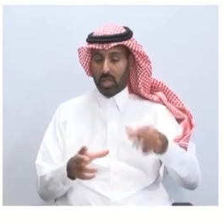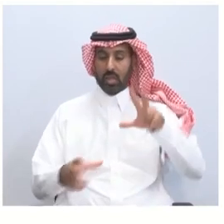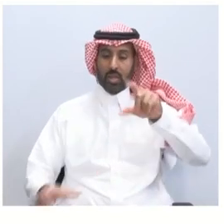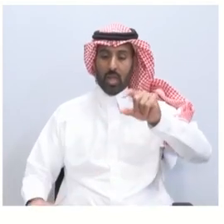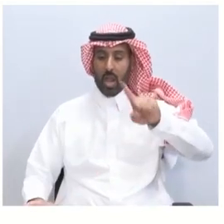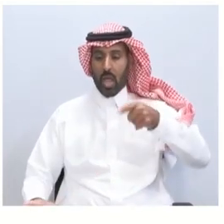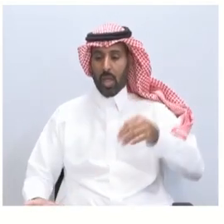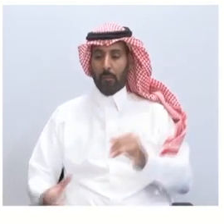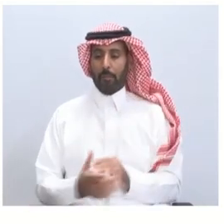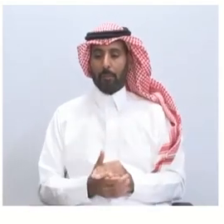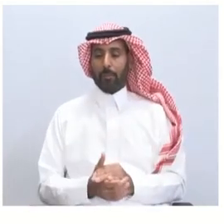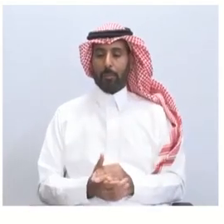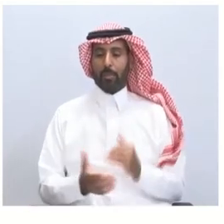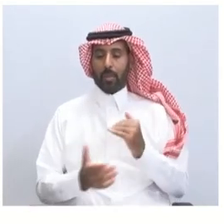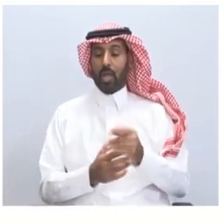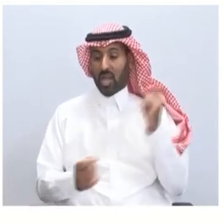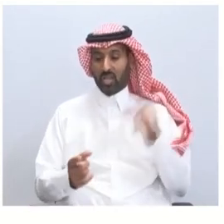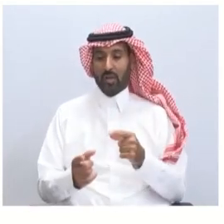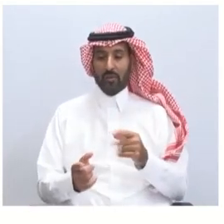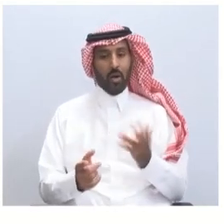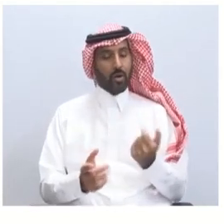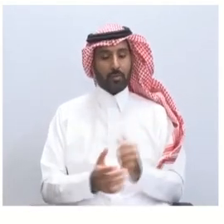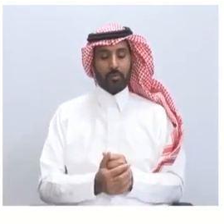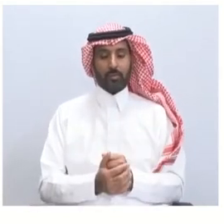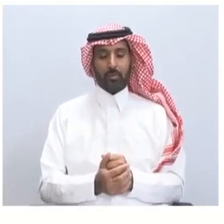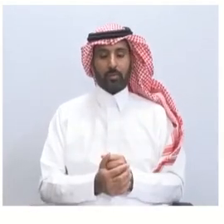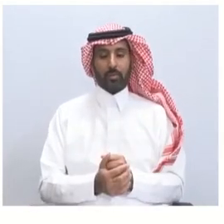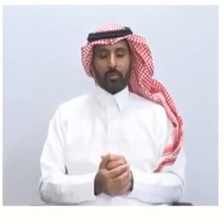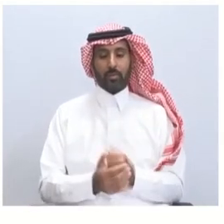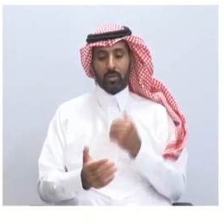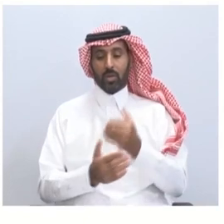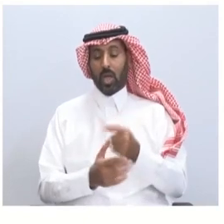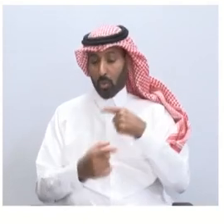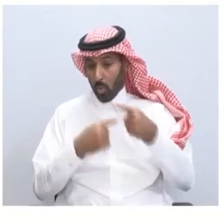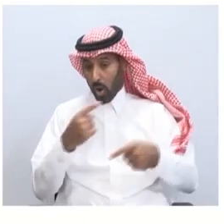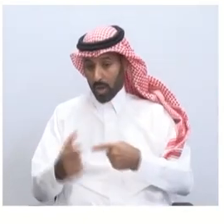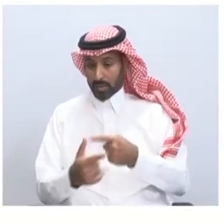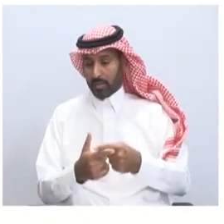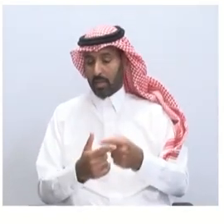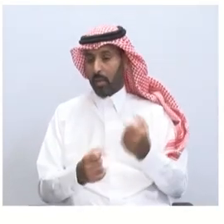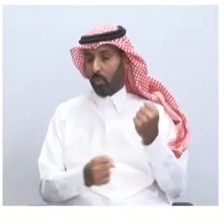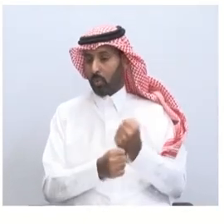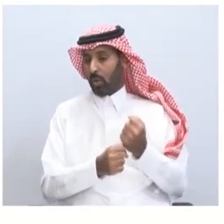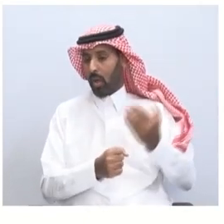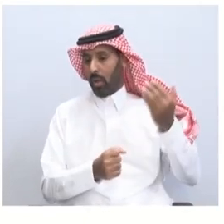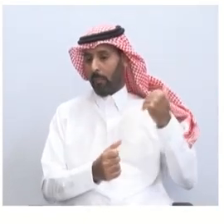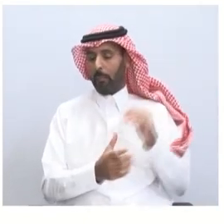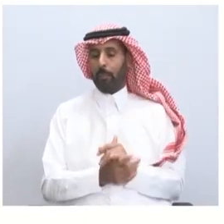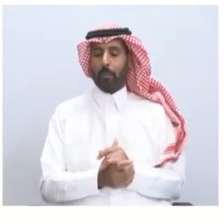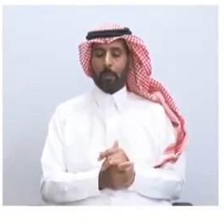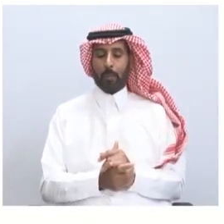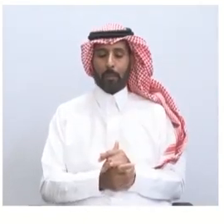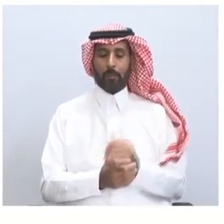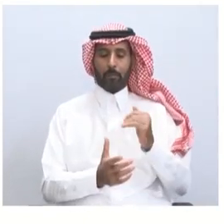القوات المعتديه وهدفه ابنائي وبنات الطلاب لكي يواصل ما قام به ابنائي